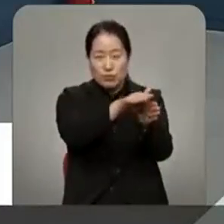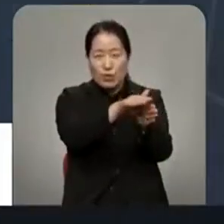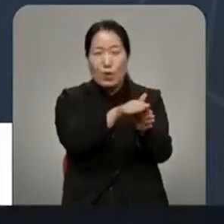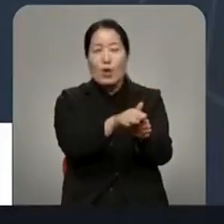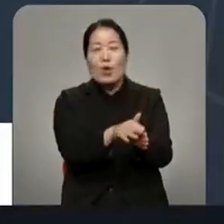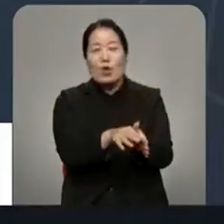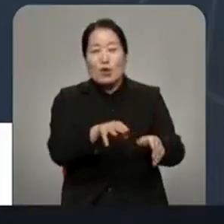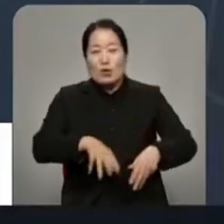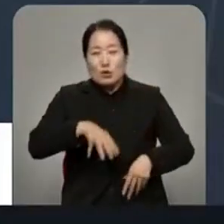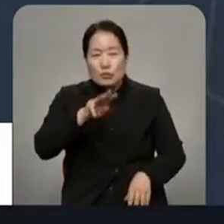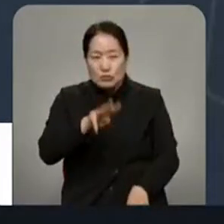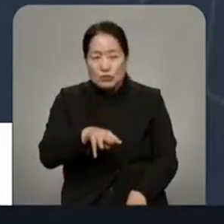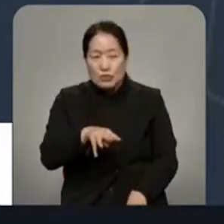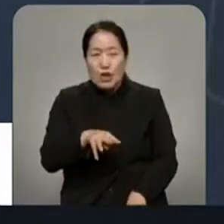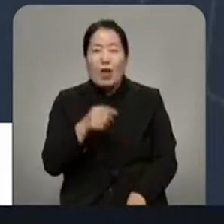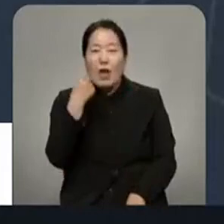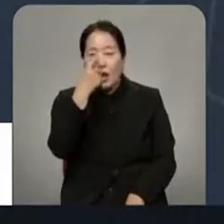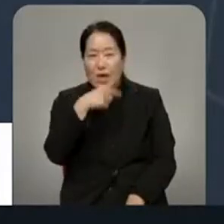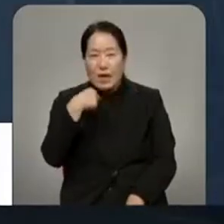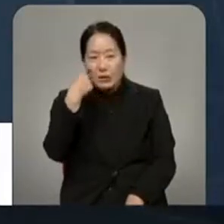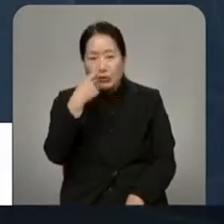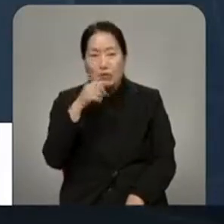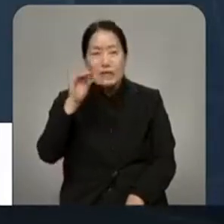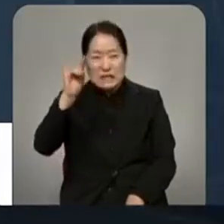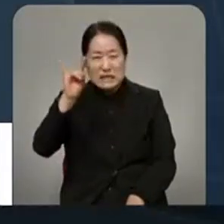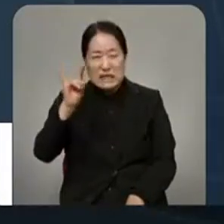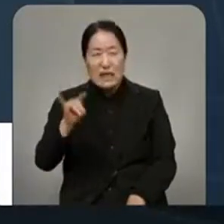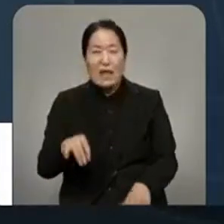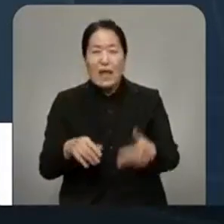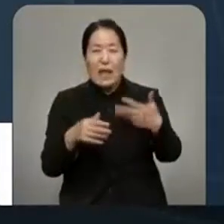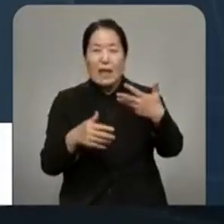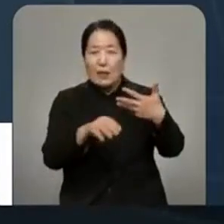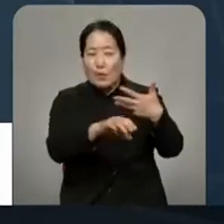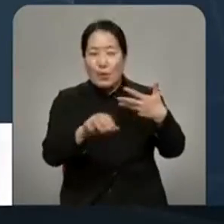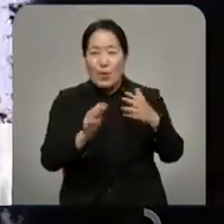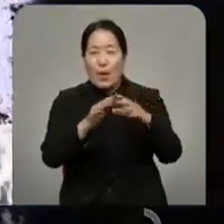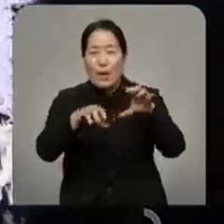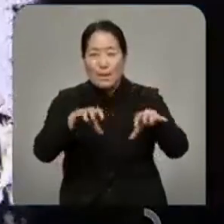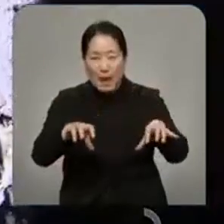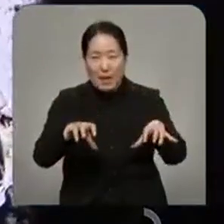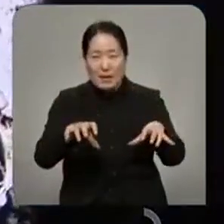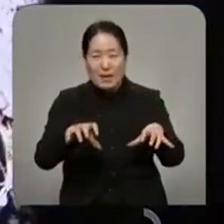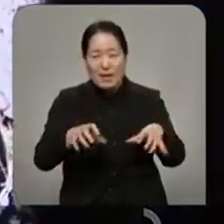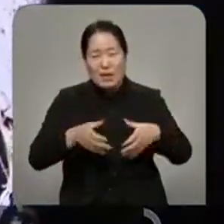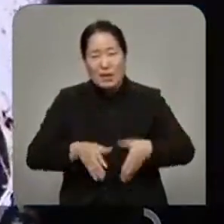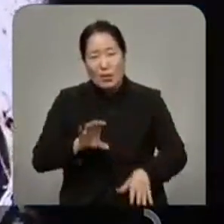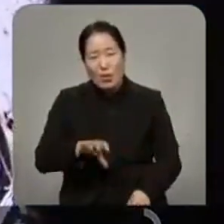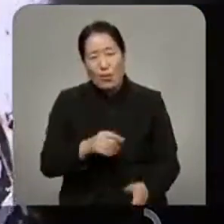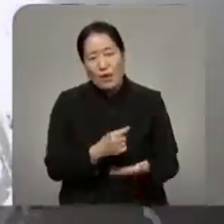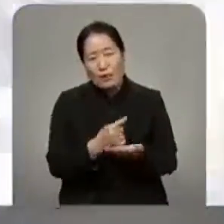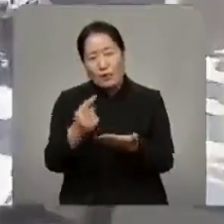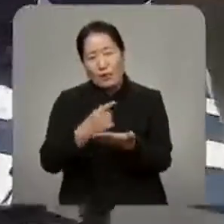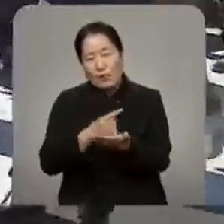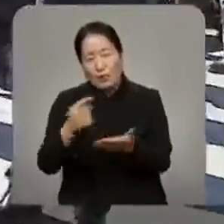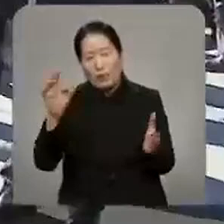지역 38개 마을이 물속에 잠겼습니다. 18,000여 명의 주민이 정든 고향을 떠나야